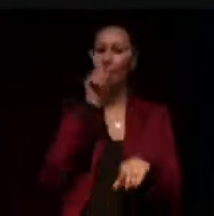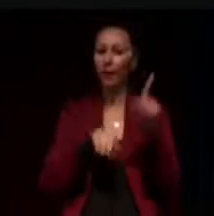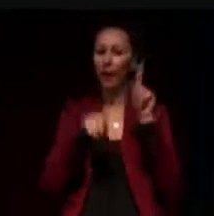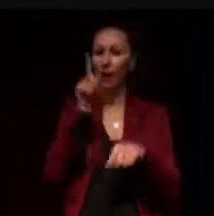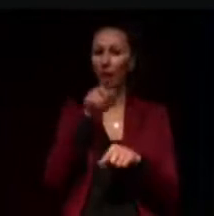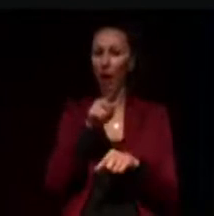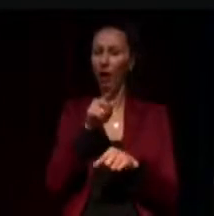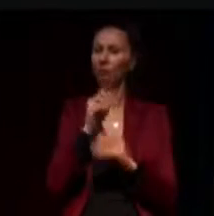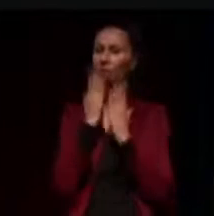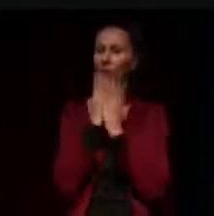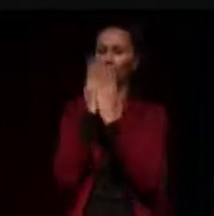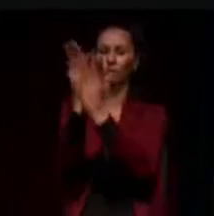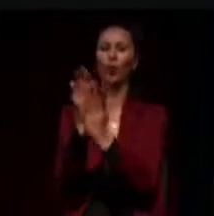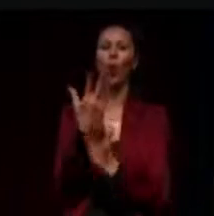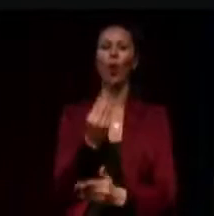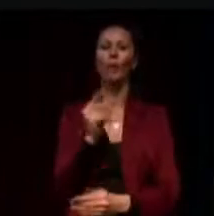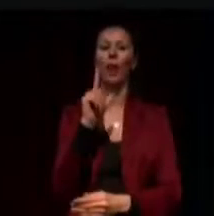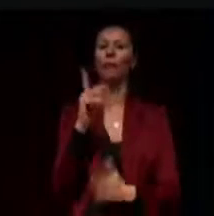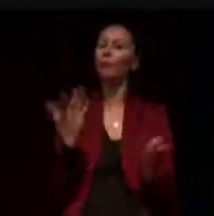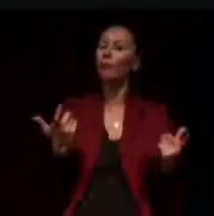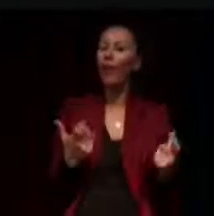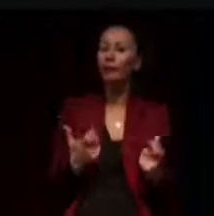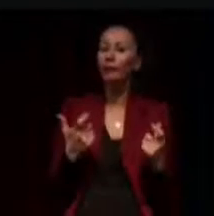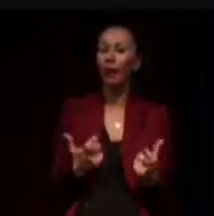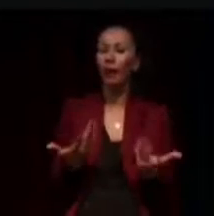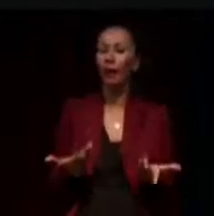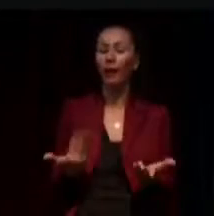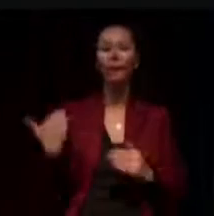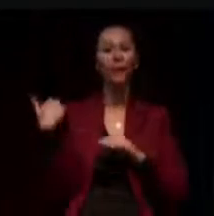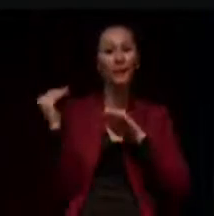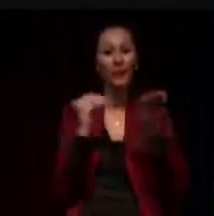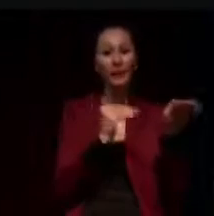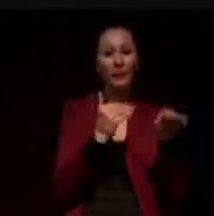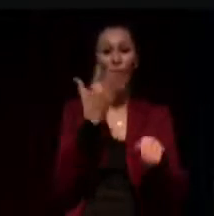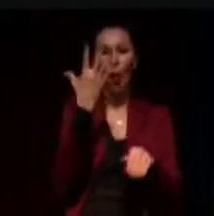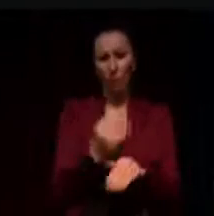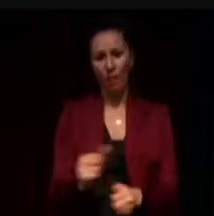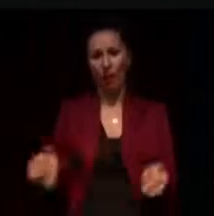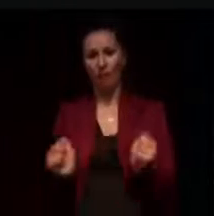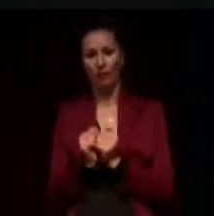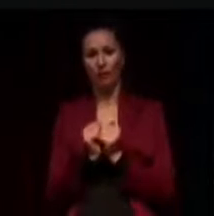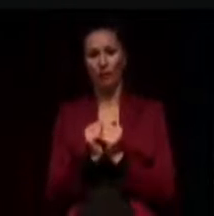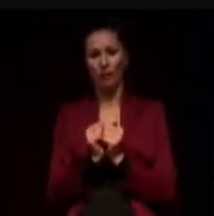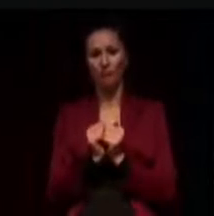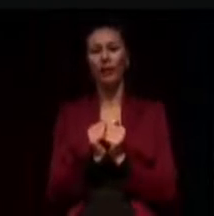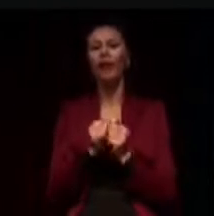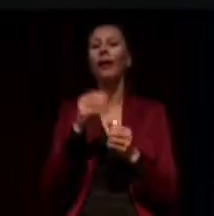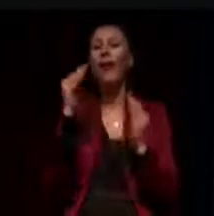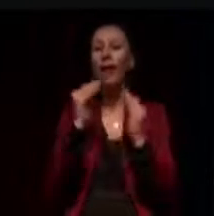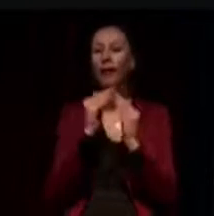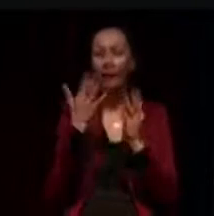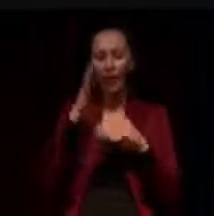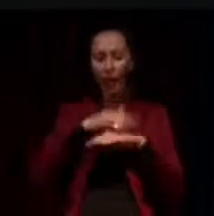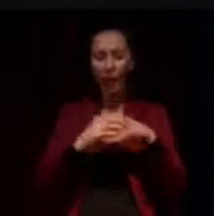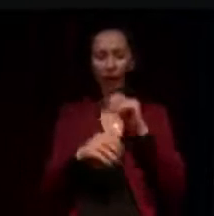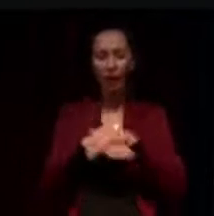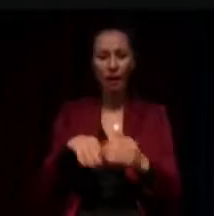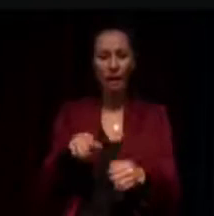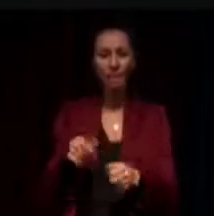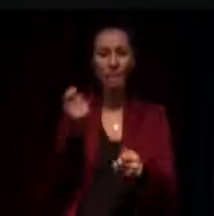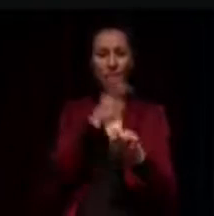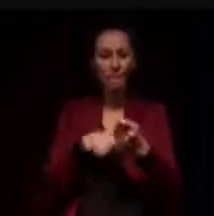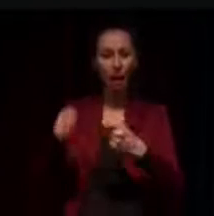birilerine ibret olmalı. Ama nerede? Destek olmak bir yana, ellerini ayaklarını